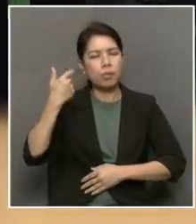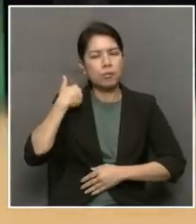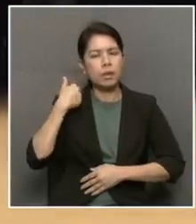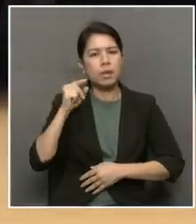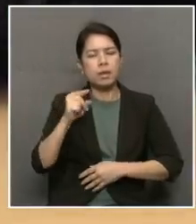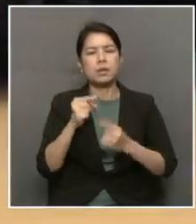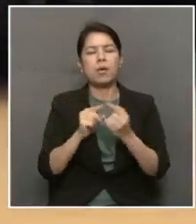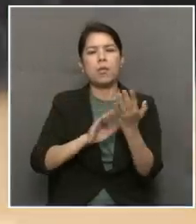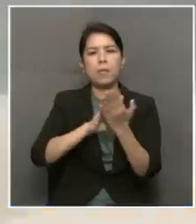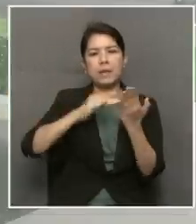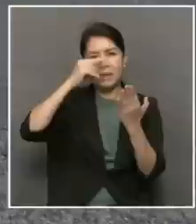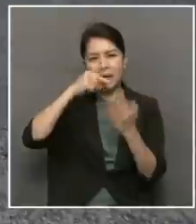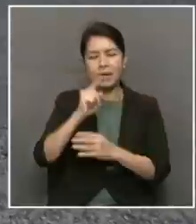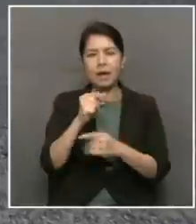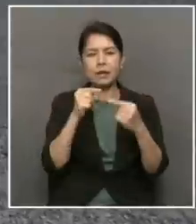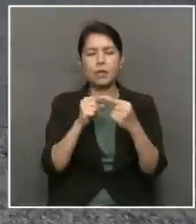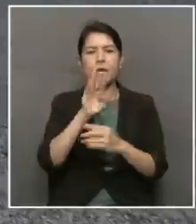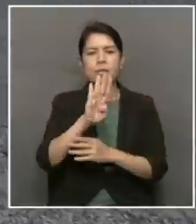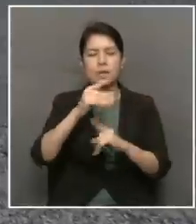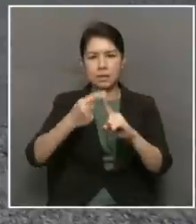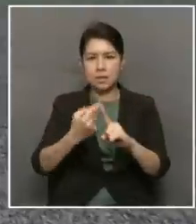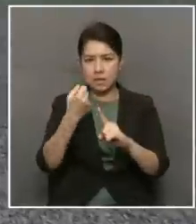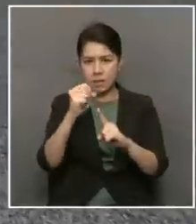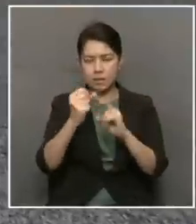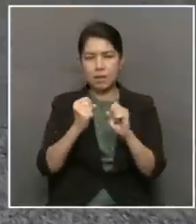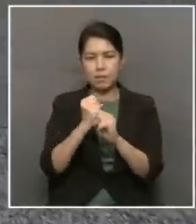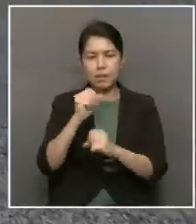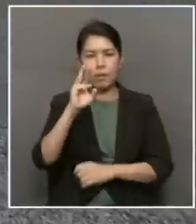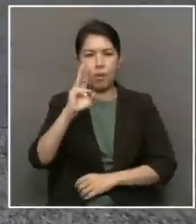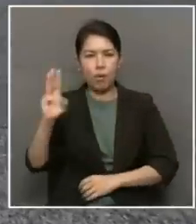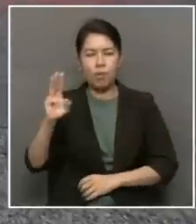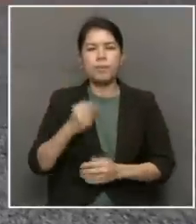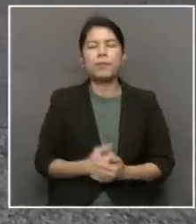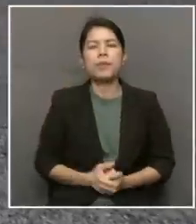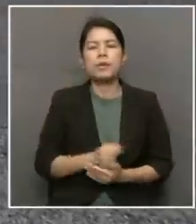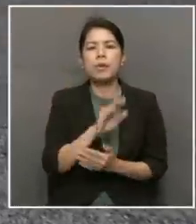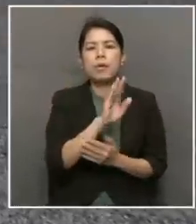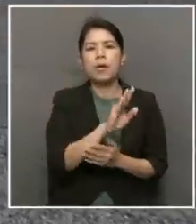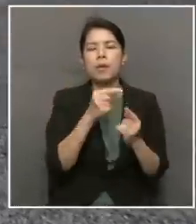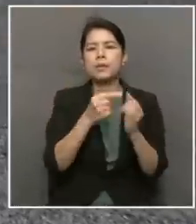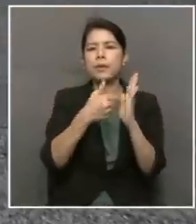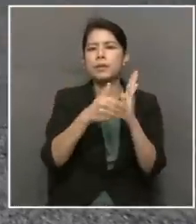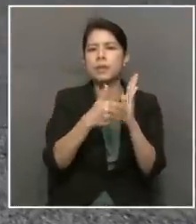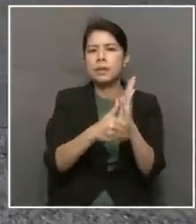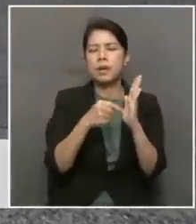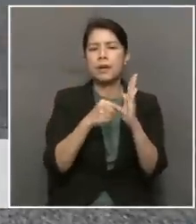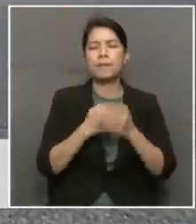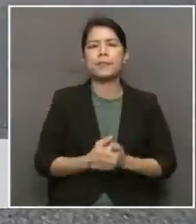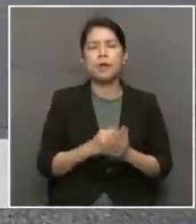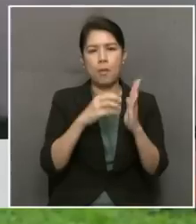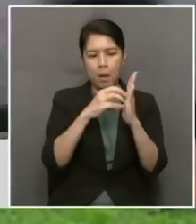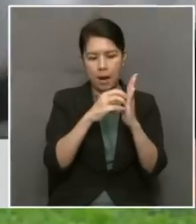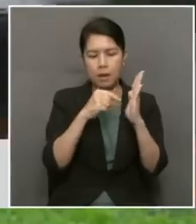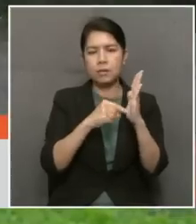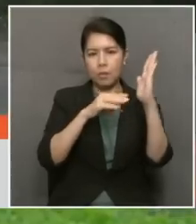พยากรณ์อากาศประจำวันที่ 4ตุลาคม 2566ว่าบริเวณภาคตะวันออกเฉียงเหนือตอนล่างภาคกลาง